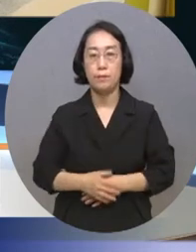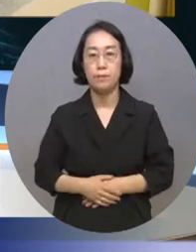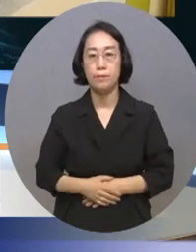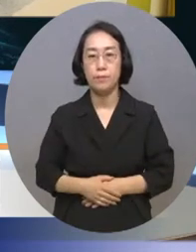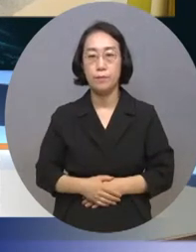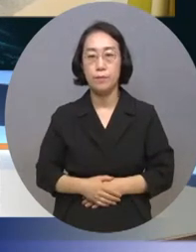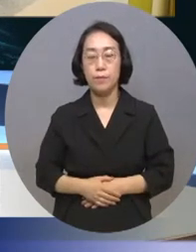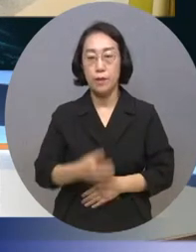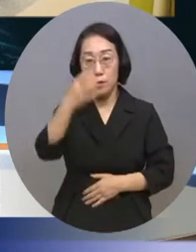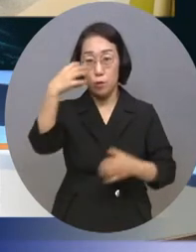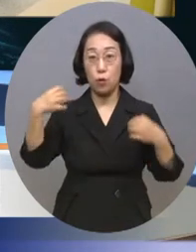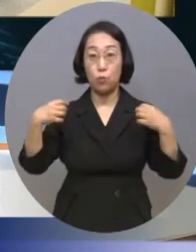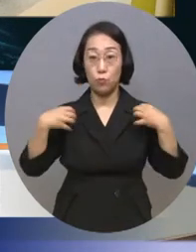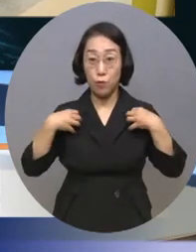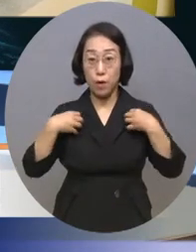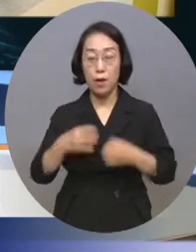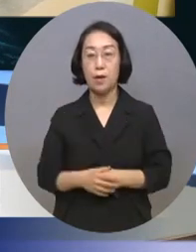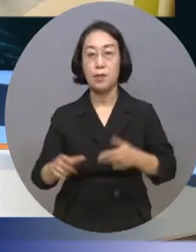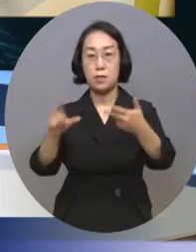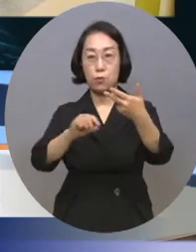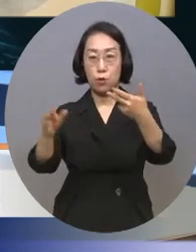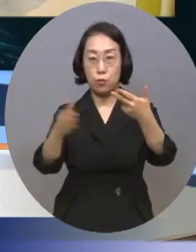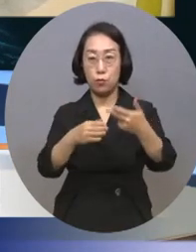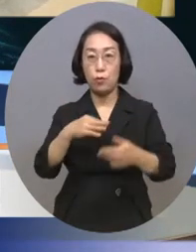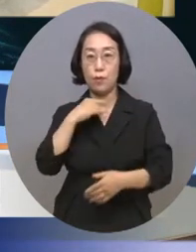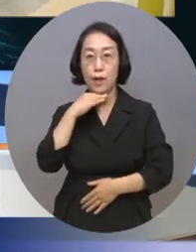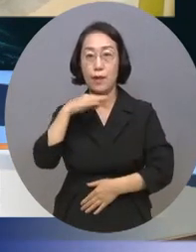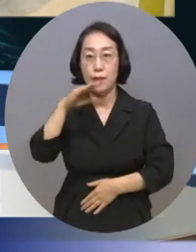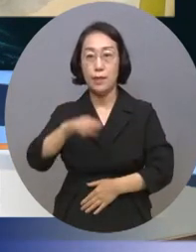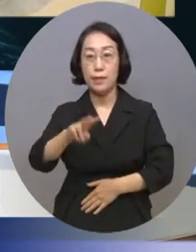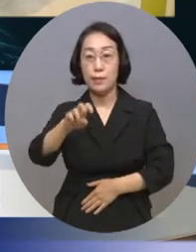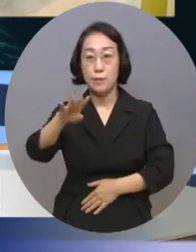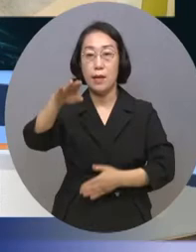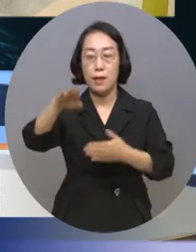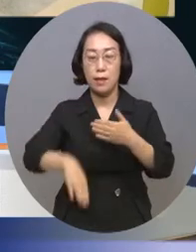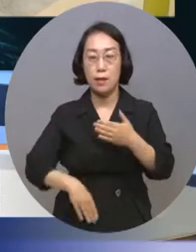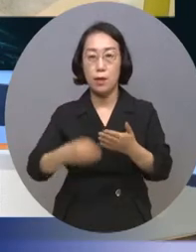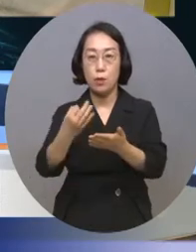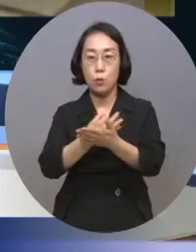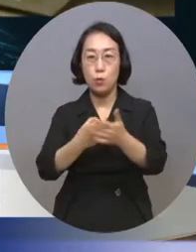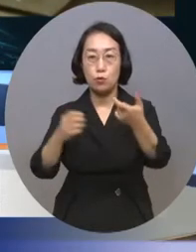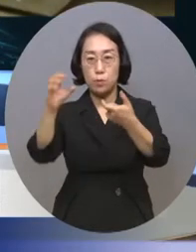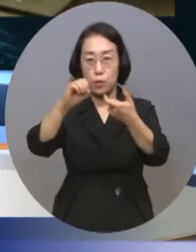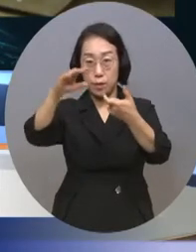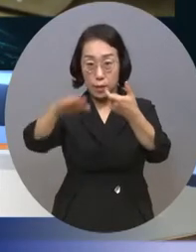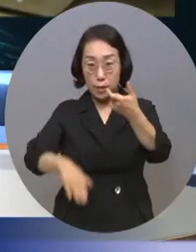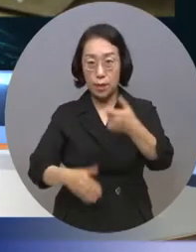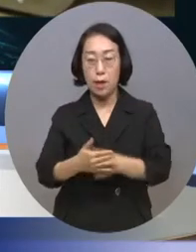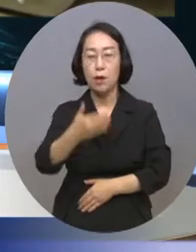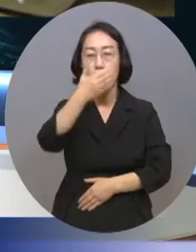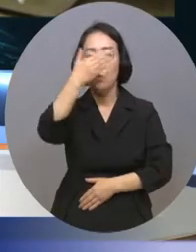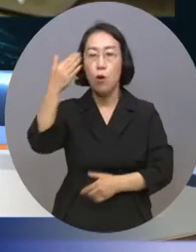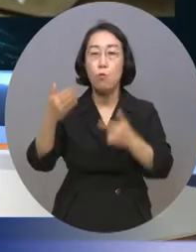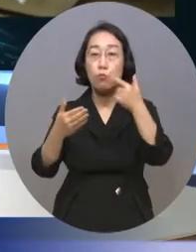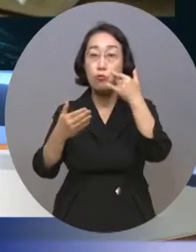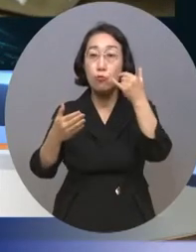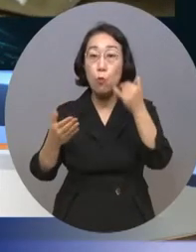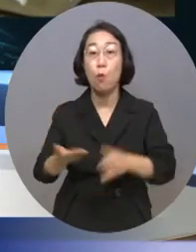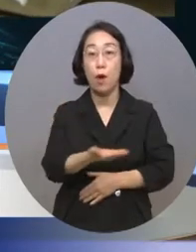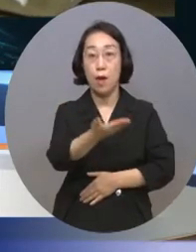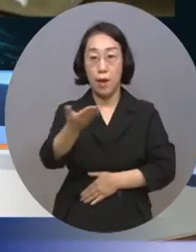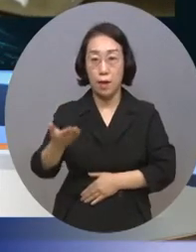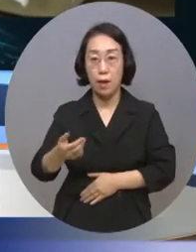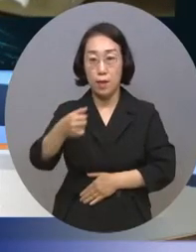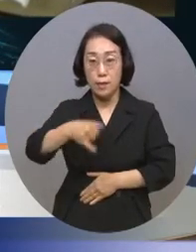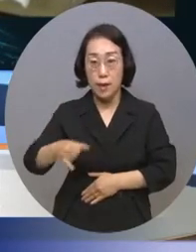정부가 7월부터 만 24세 이하 중위소득 60% 이하인 청소년 부모에게 아동